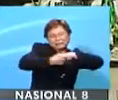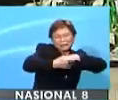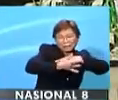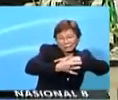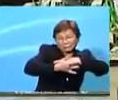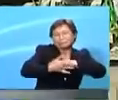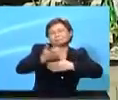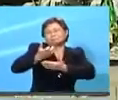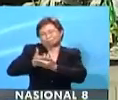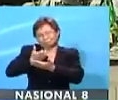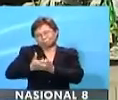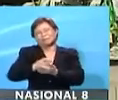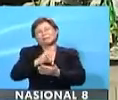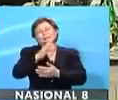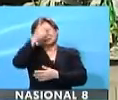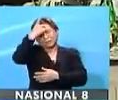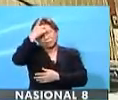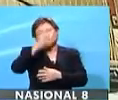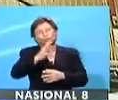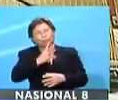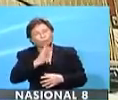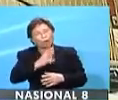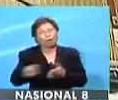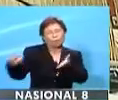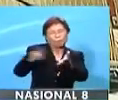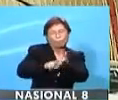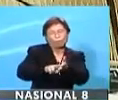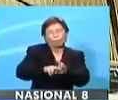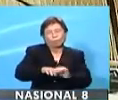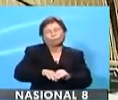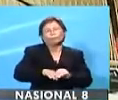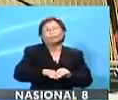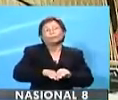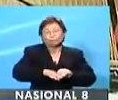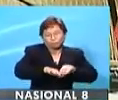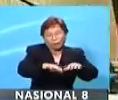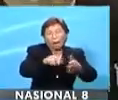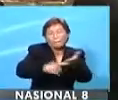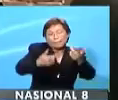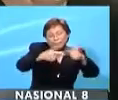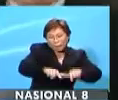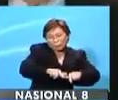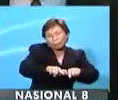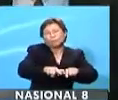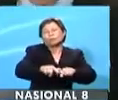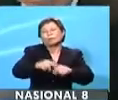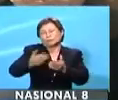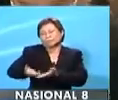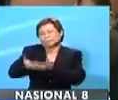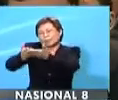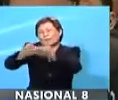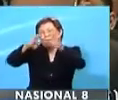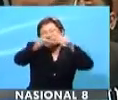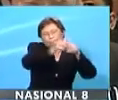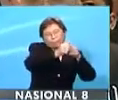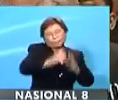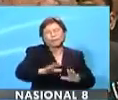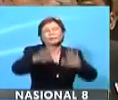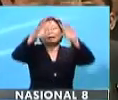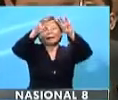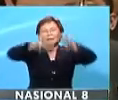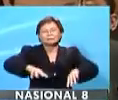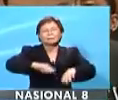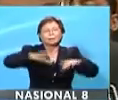ekonomi. Ujar Datuk Seri Mustafa, laporan perkembangan rundingan tersebut akan dibentang kepada pemimpin-pemimpin ASEAN pada sidang kemuncak